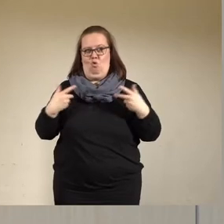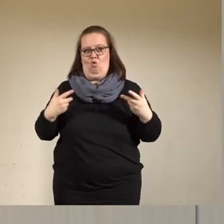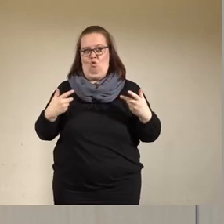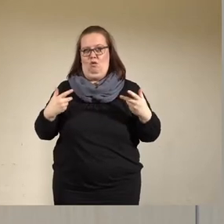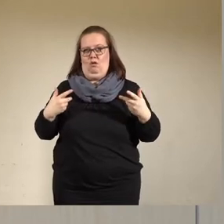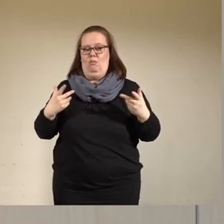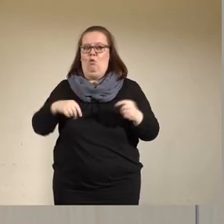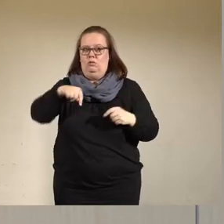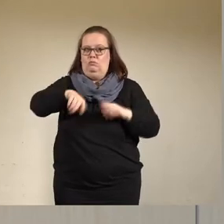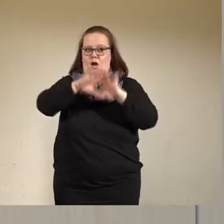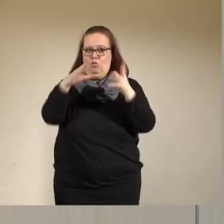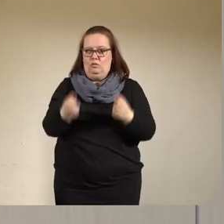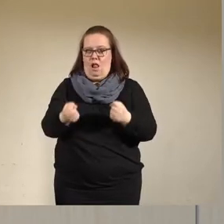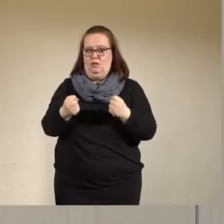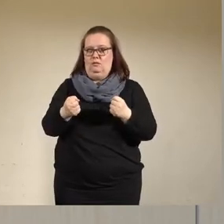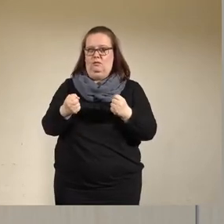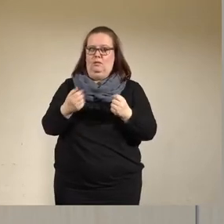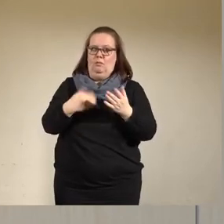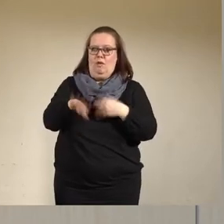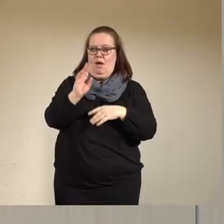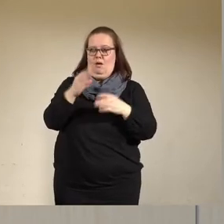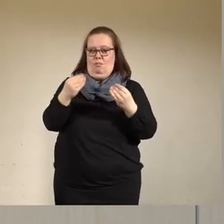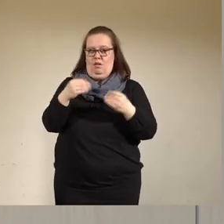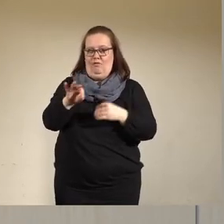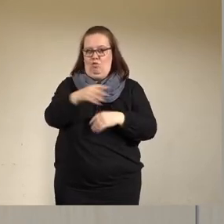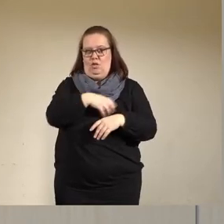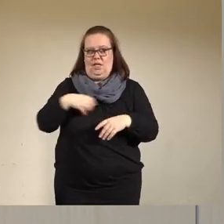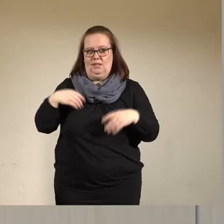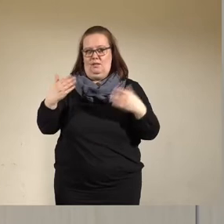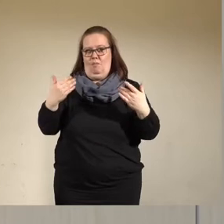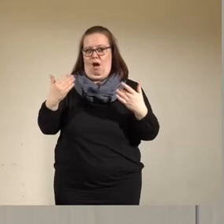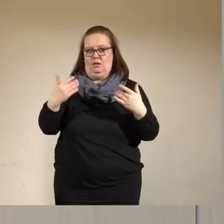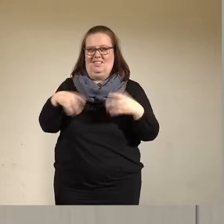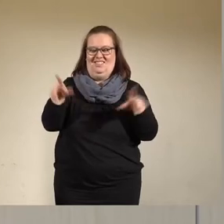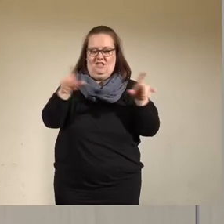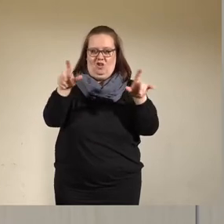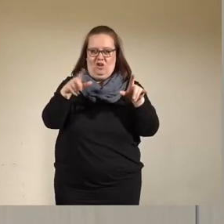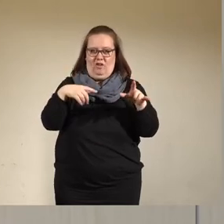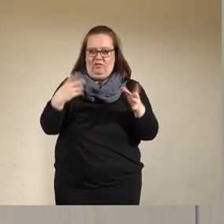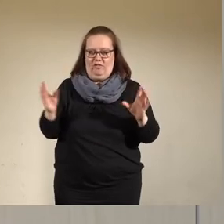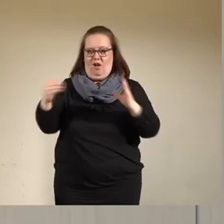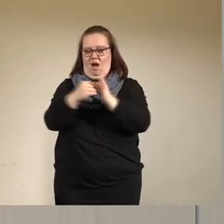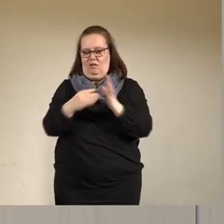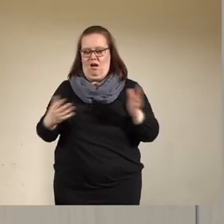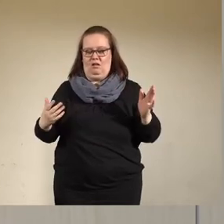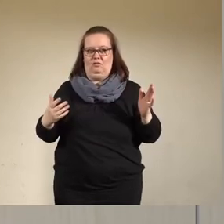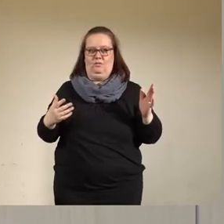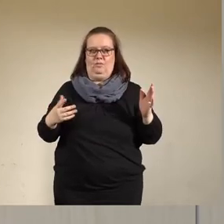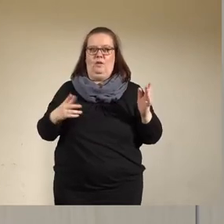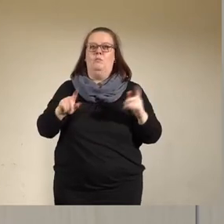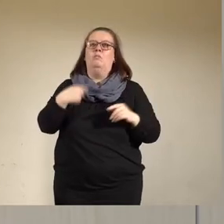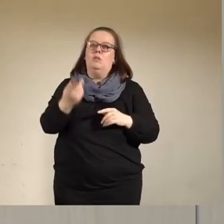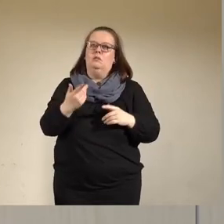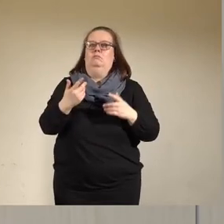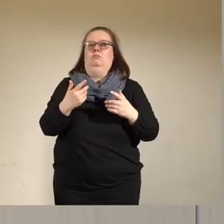dass wir in diesem Haushalt mehr Mittel für die Dresden Marketinggesellschaft verankern und zwar mit